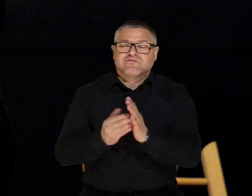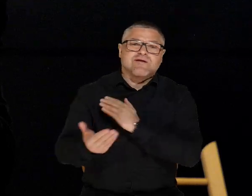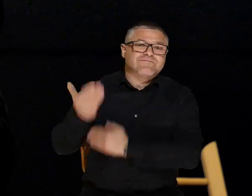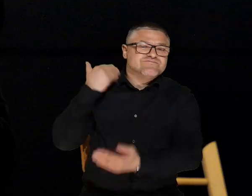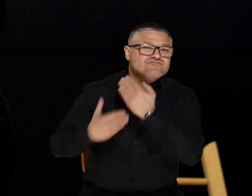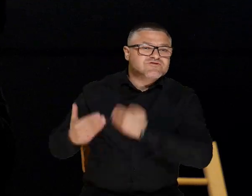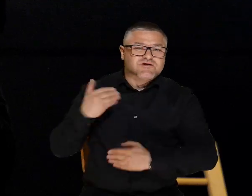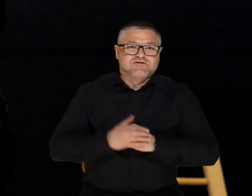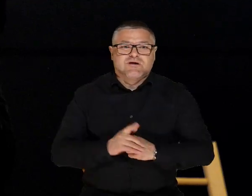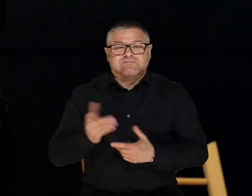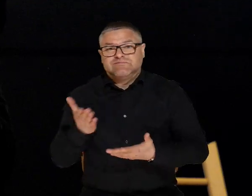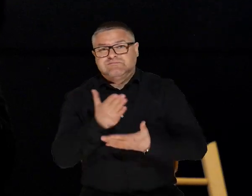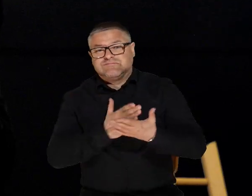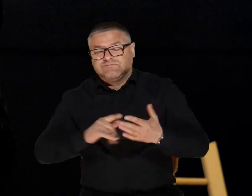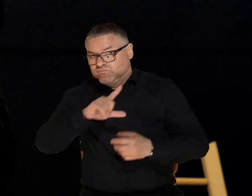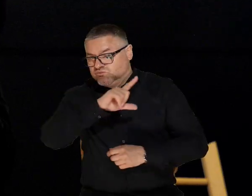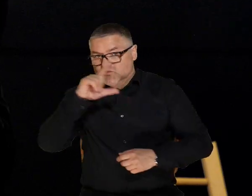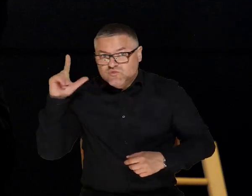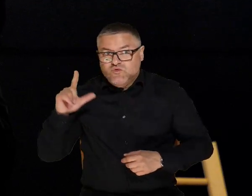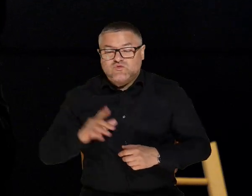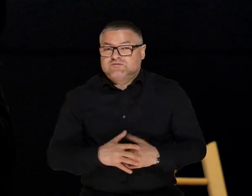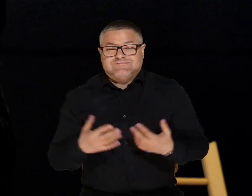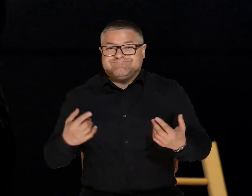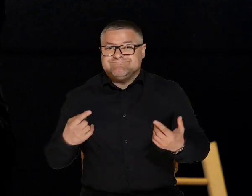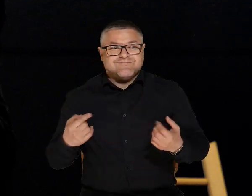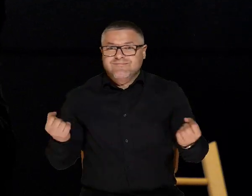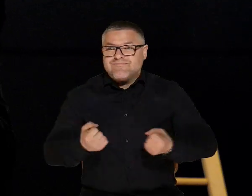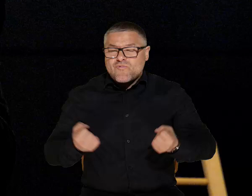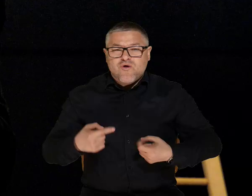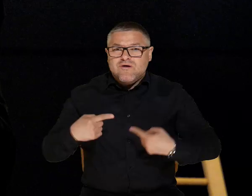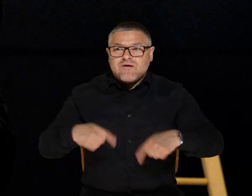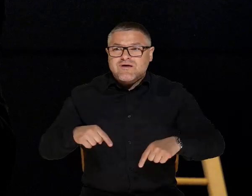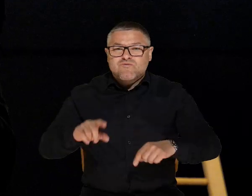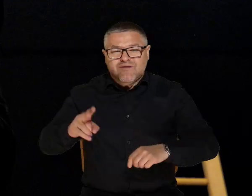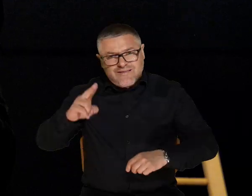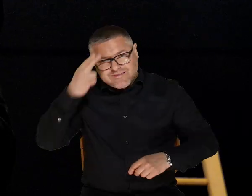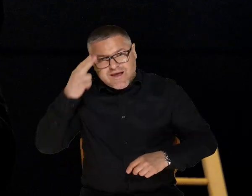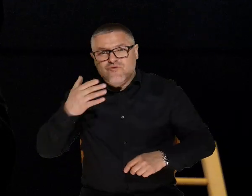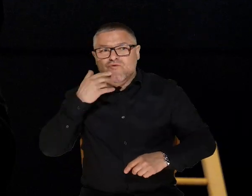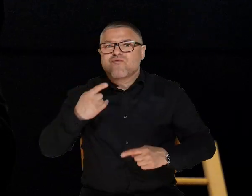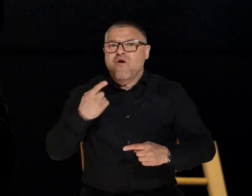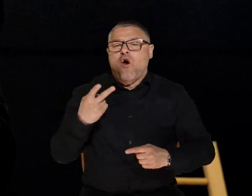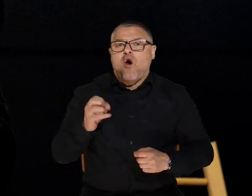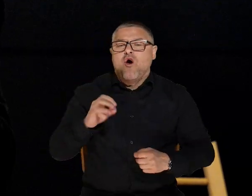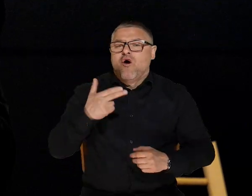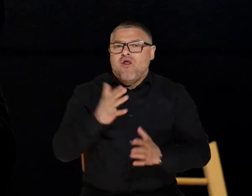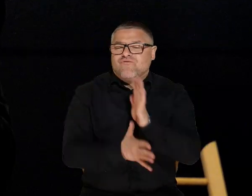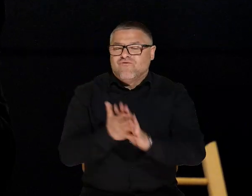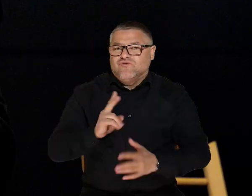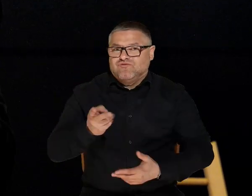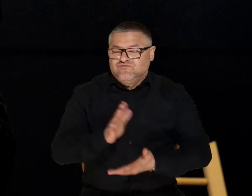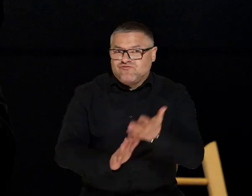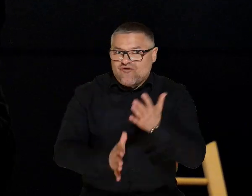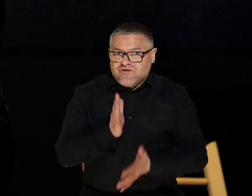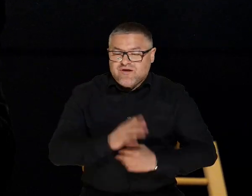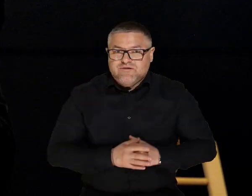które doświadczyły albo części populacji, albo no nie były tak skrajnym doświadczeniem. Jak mówimy o traumie, też zrobiła na mnie bardzo duże